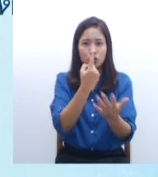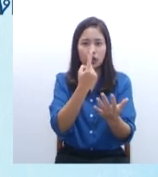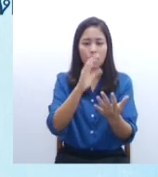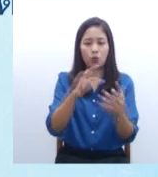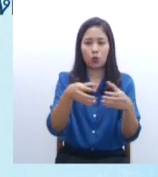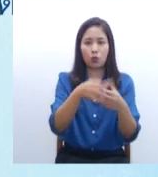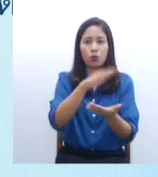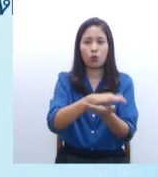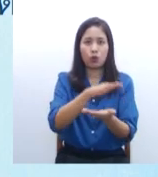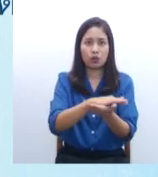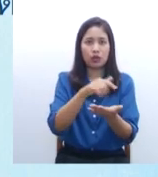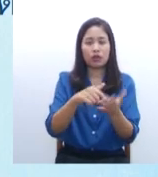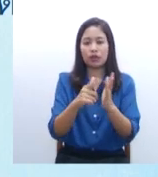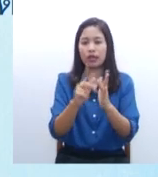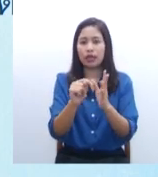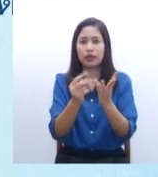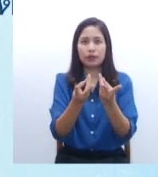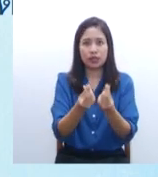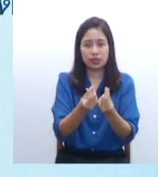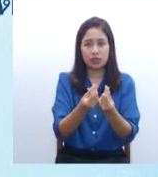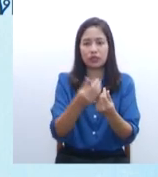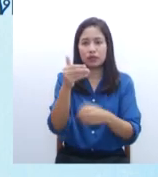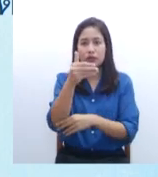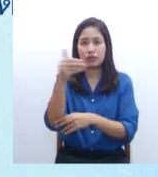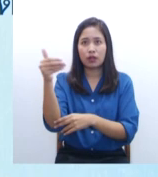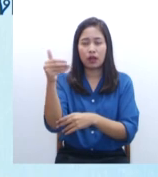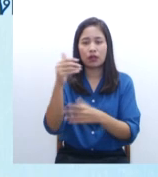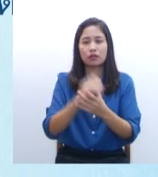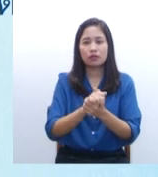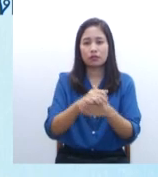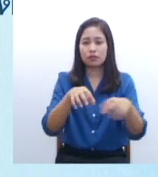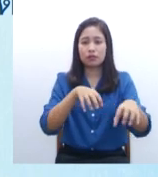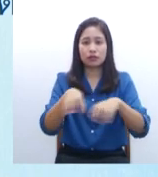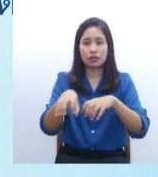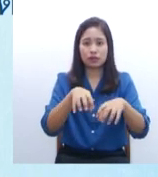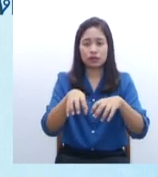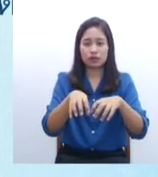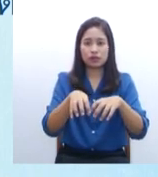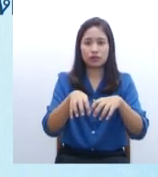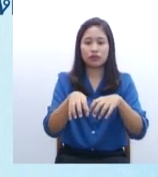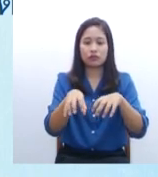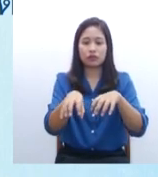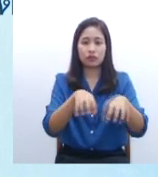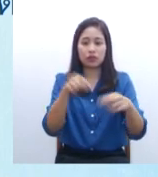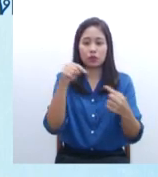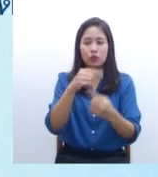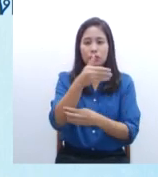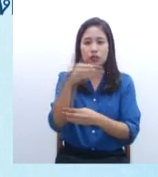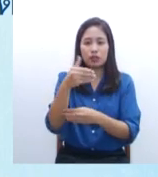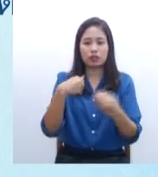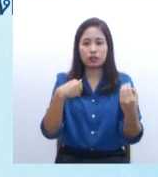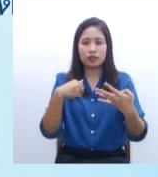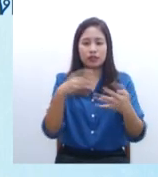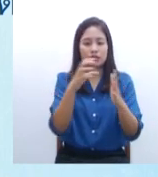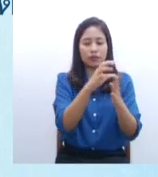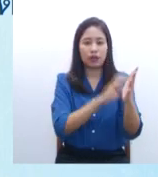งเรียนระดับเขตพื้นที่การศึกษาและระดับชาติโดยจัดงานในระดับชาติใน4ภูมิภาคน